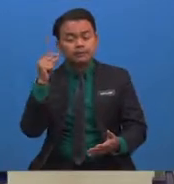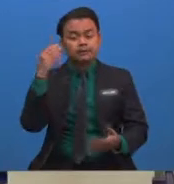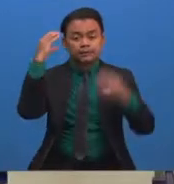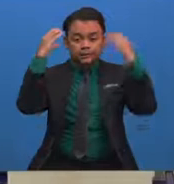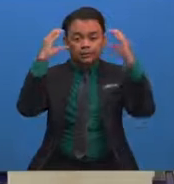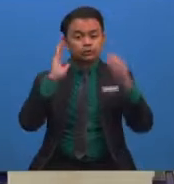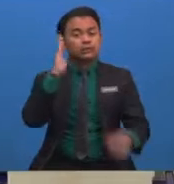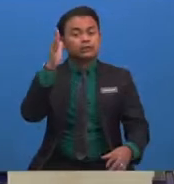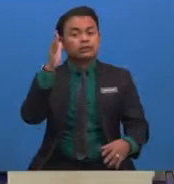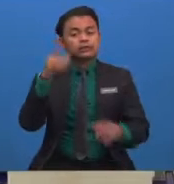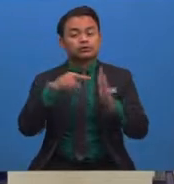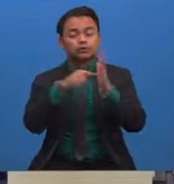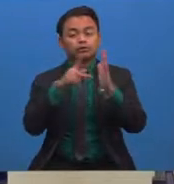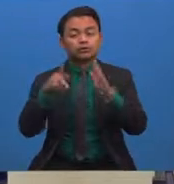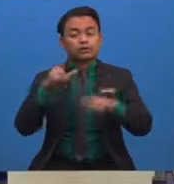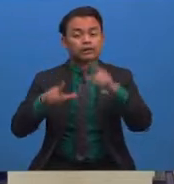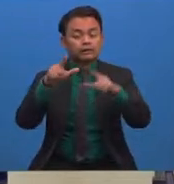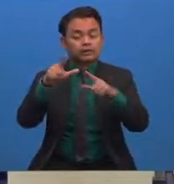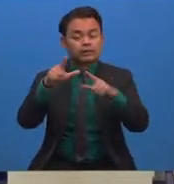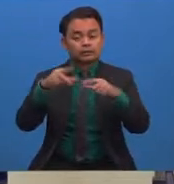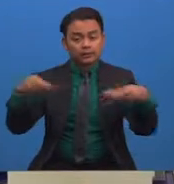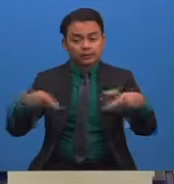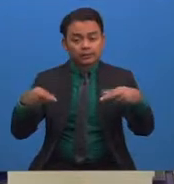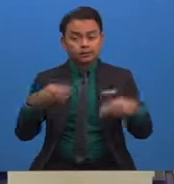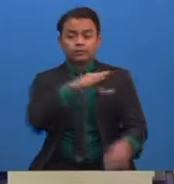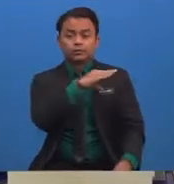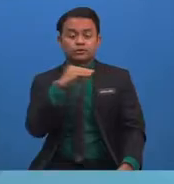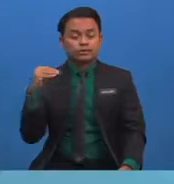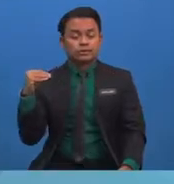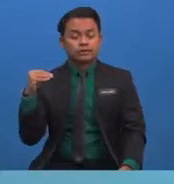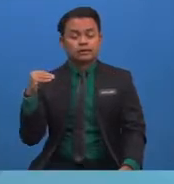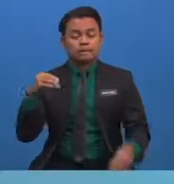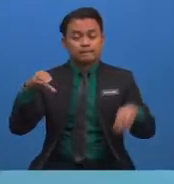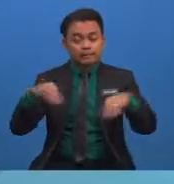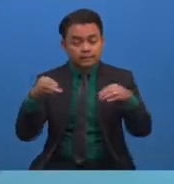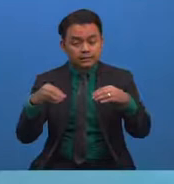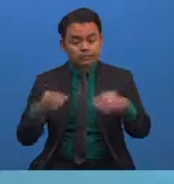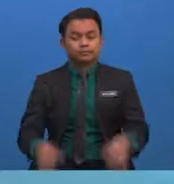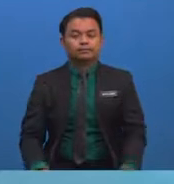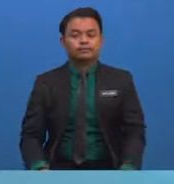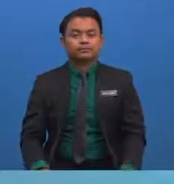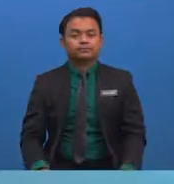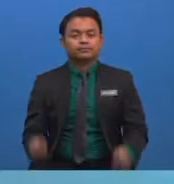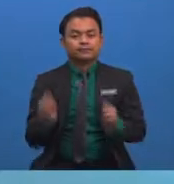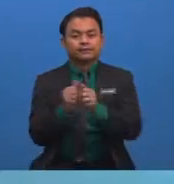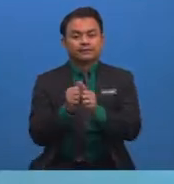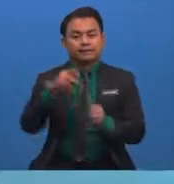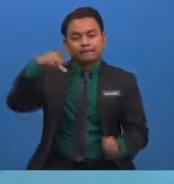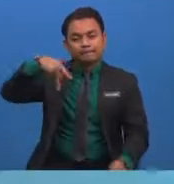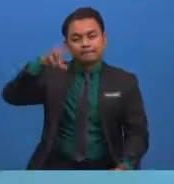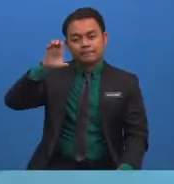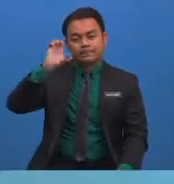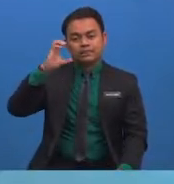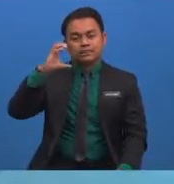mencelur melalui resepi masakan pecal. Murid-murid, cikgu harap di akhir pembelajaran